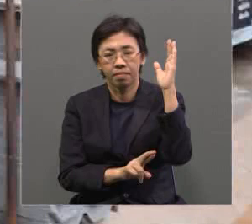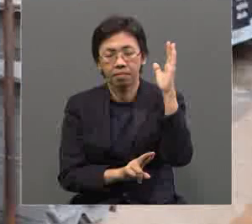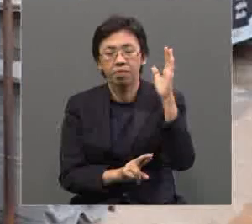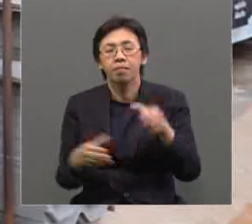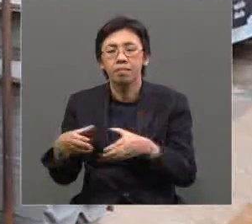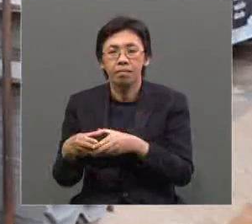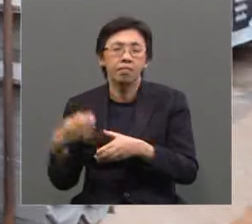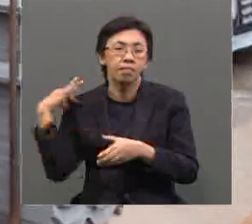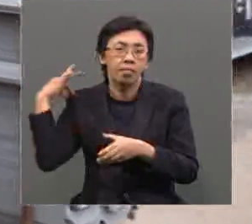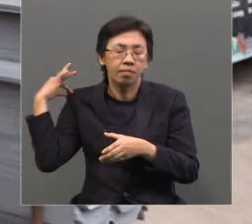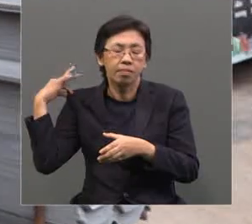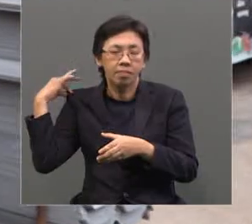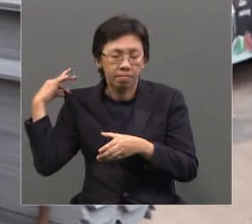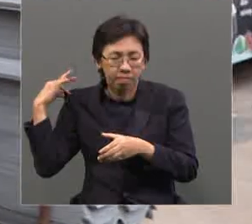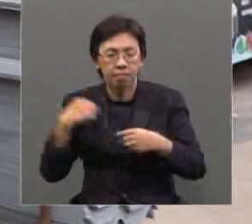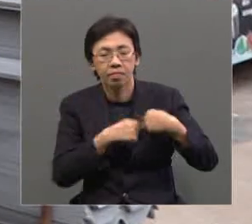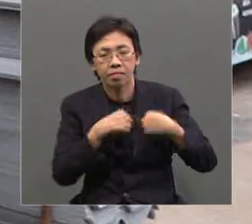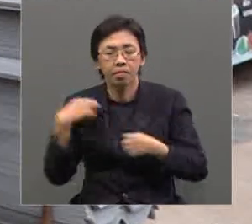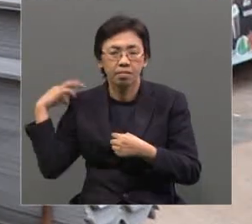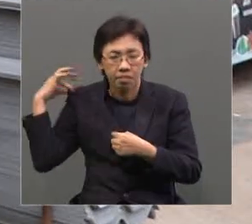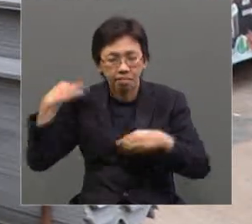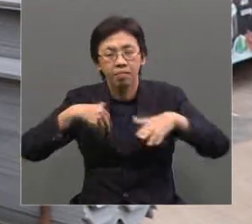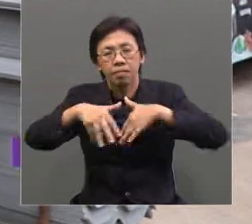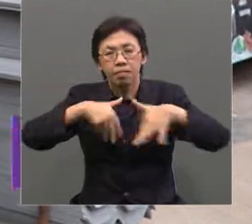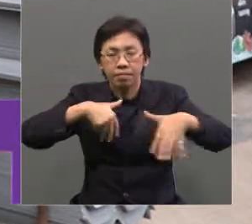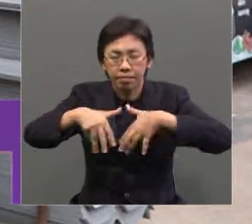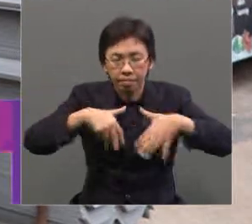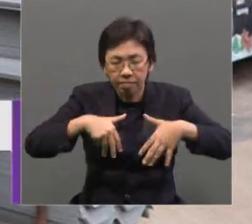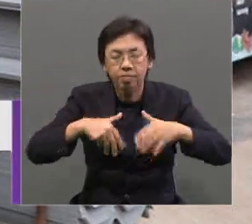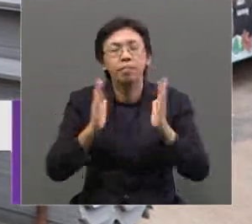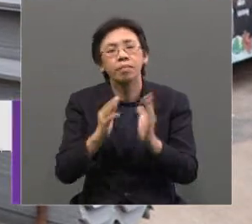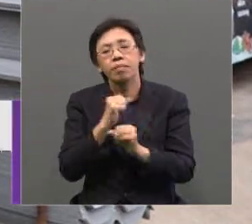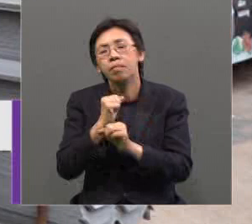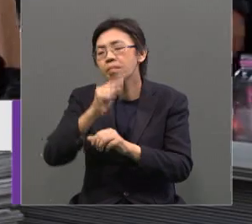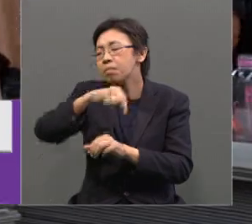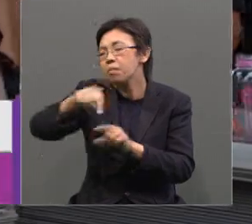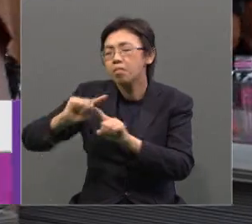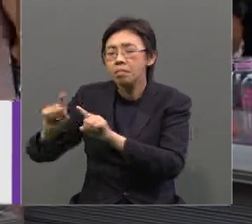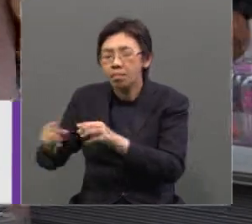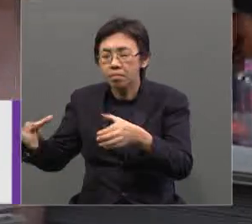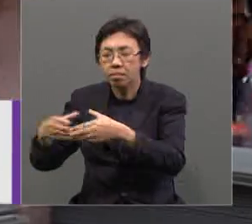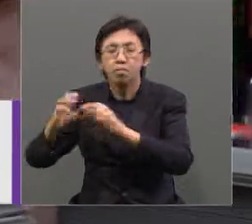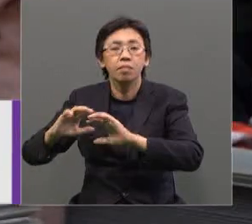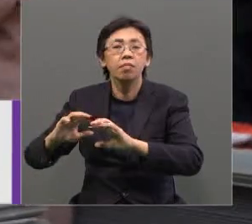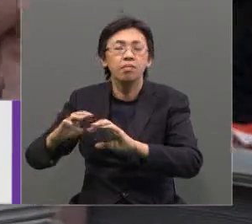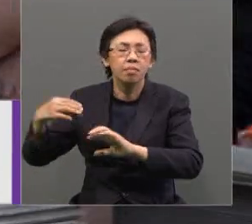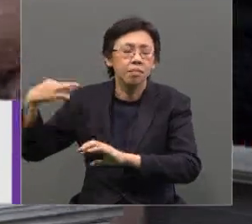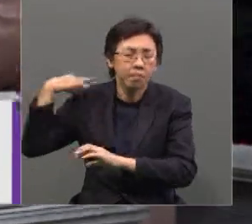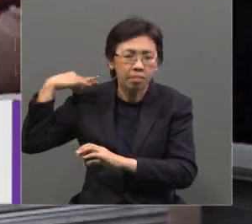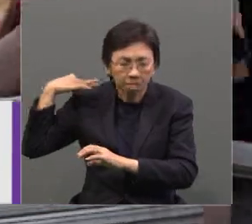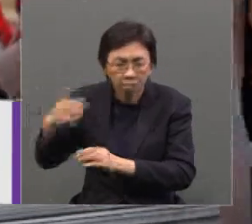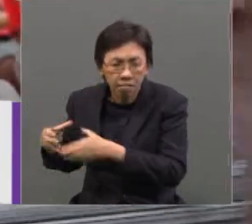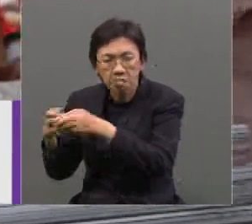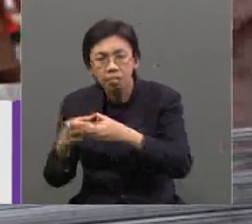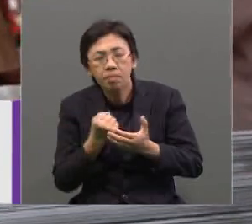รก็นำทีมจิตอาสาพระราชทานมีประชาชนทั่วไปมีภาคส่วนที่เกี่ยวข้องเนี่ยค่ะเข้าไปดูพื้นที่น